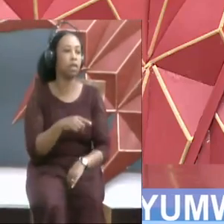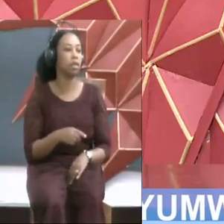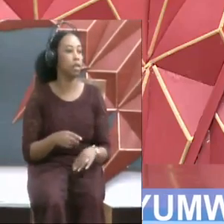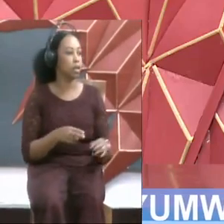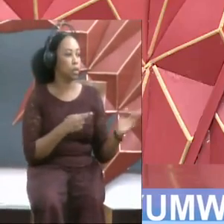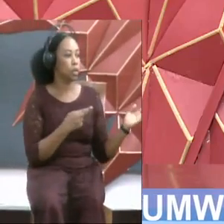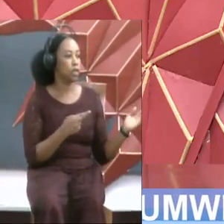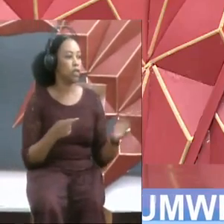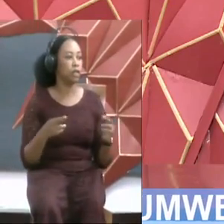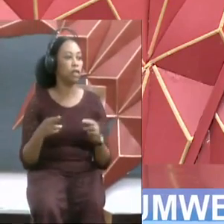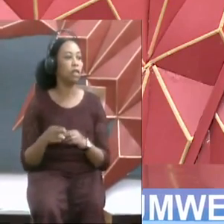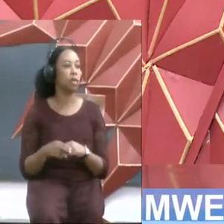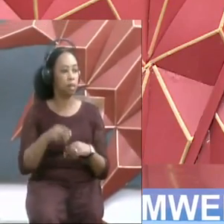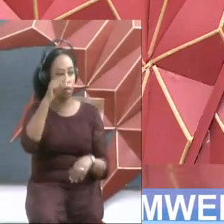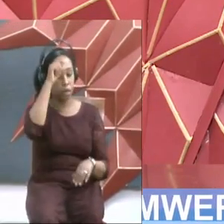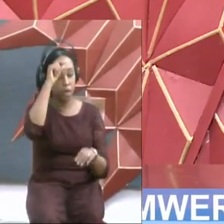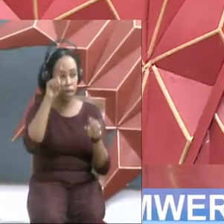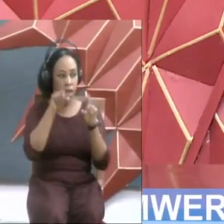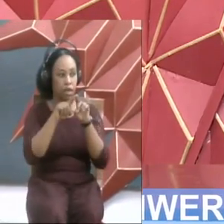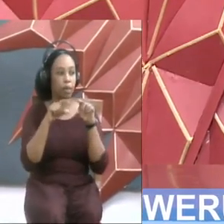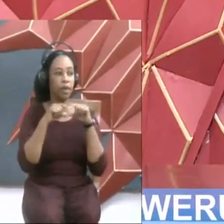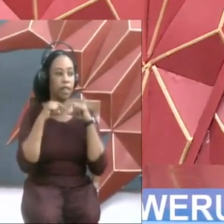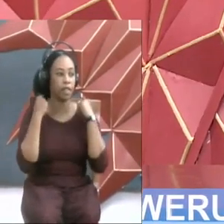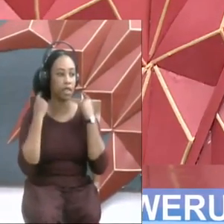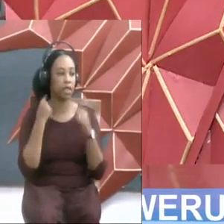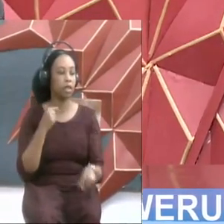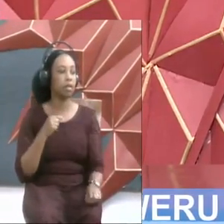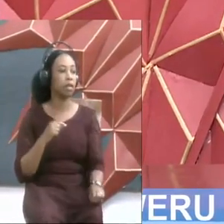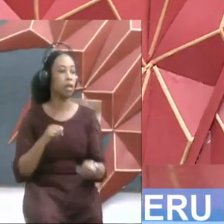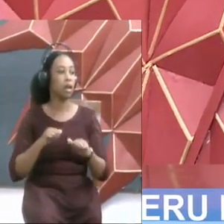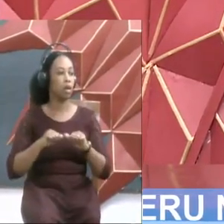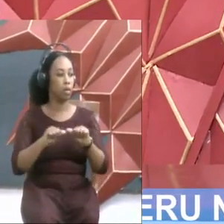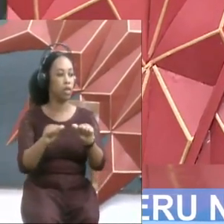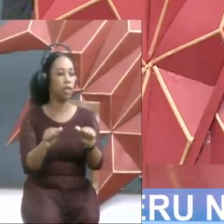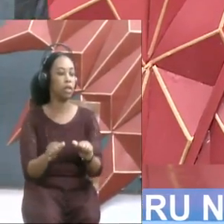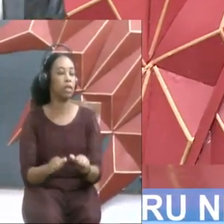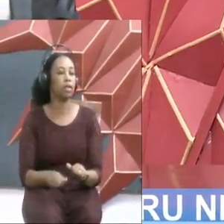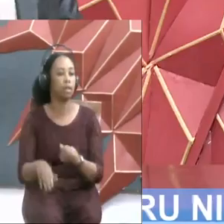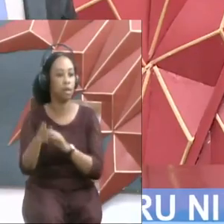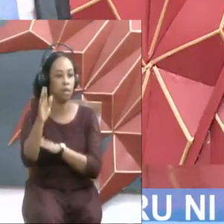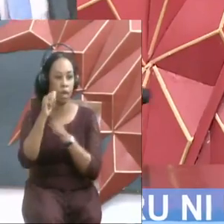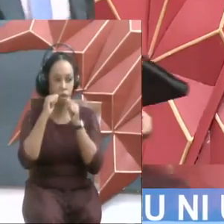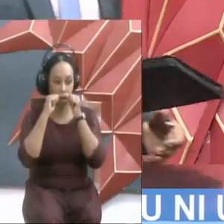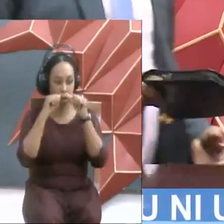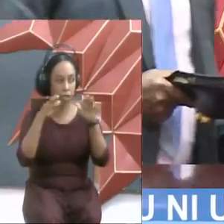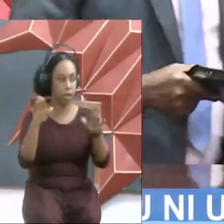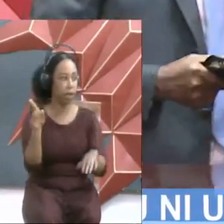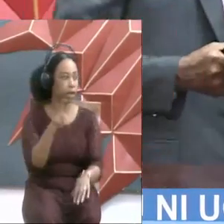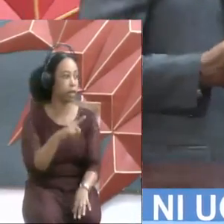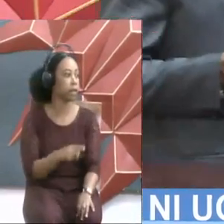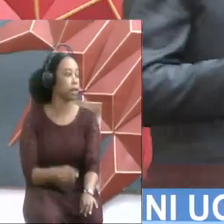Nous recevons le frère Vianney pour qu'il puisse continuer. Que Dieu vous bénisse.